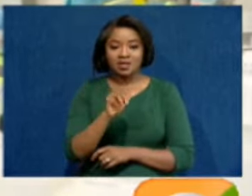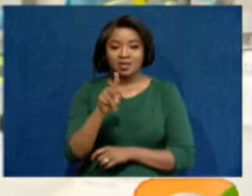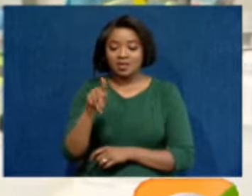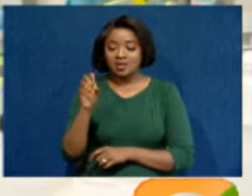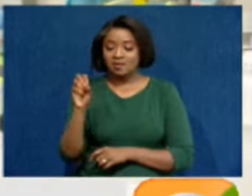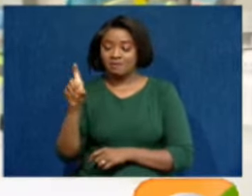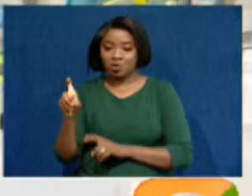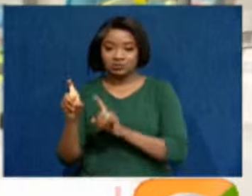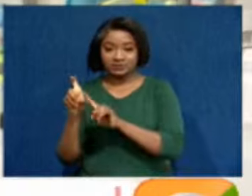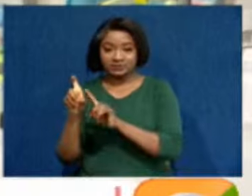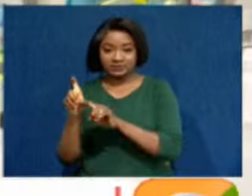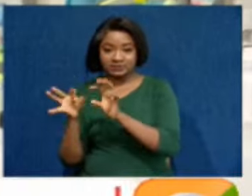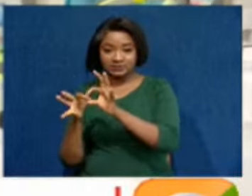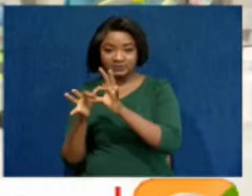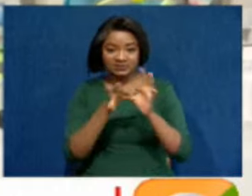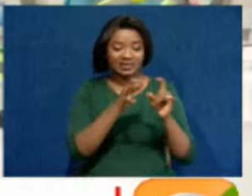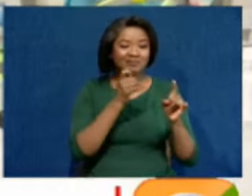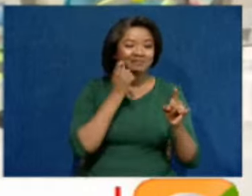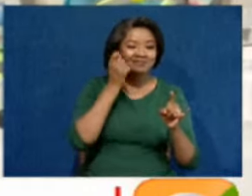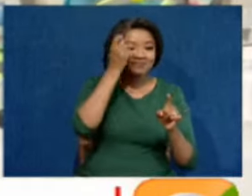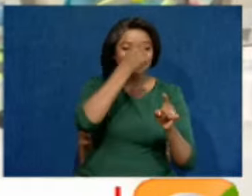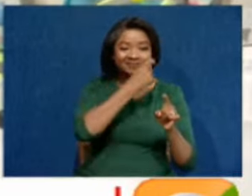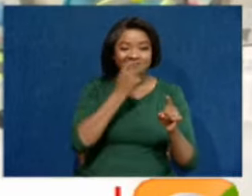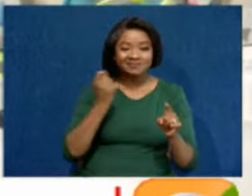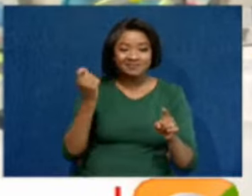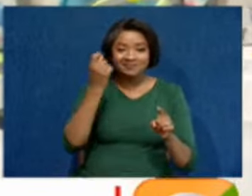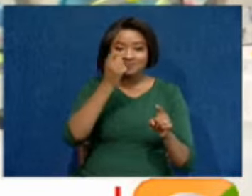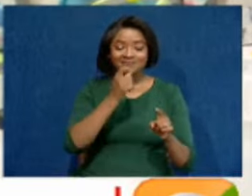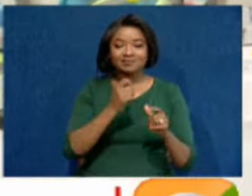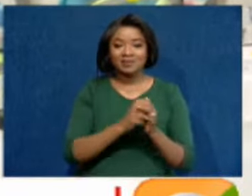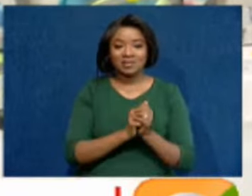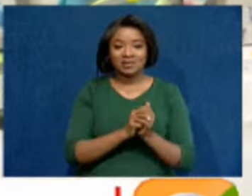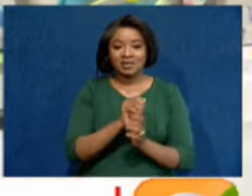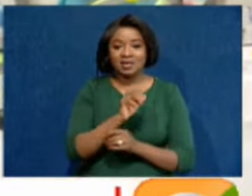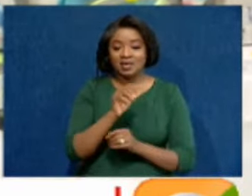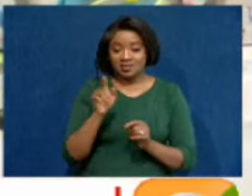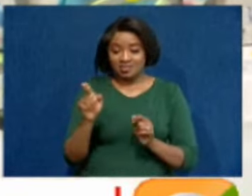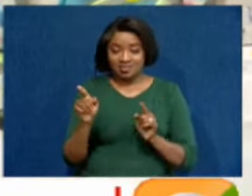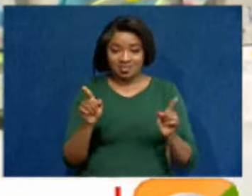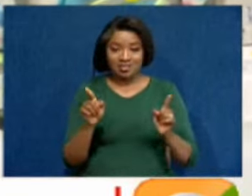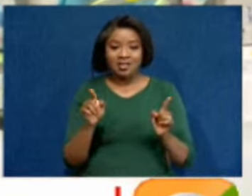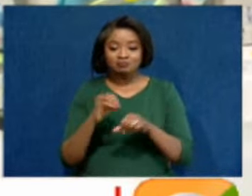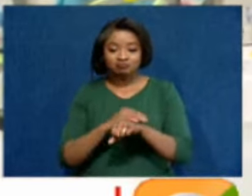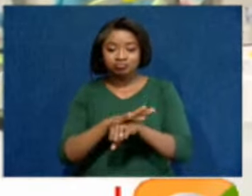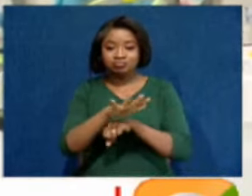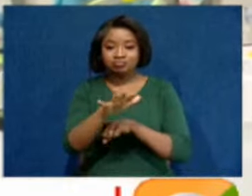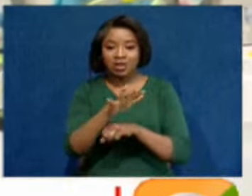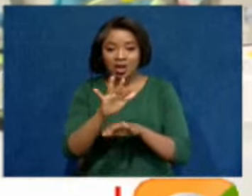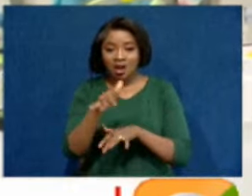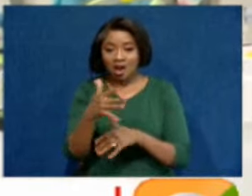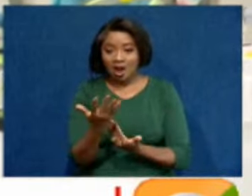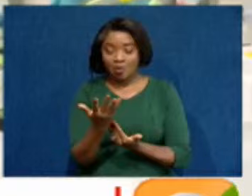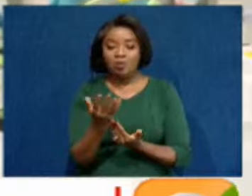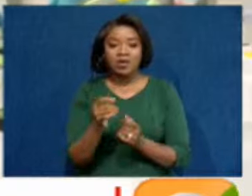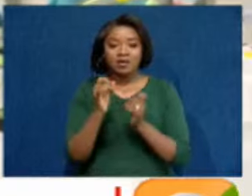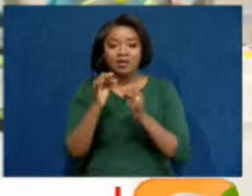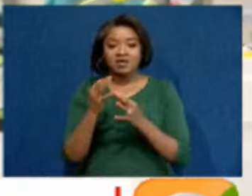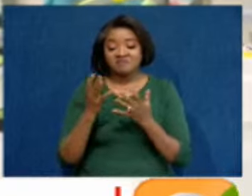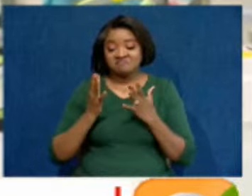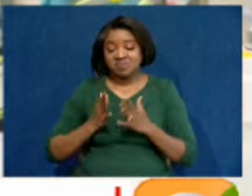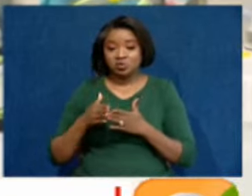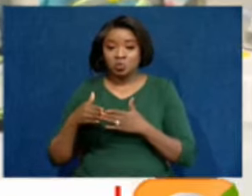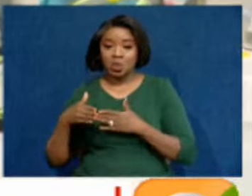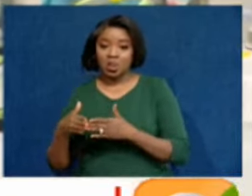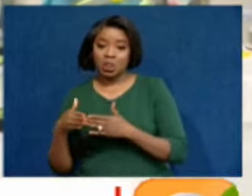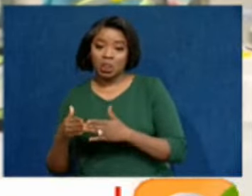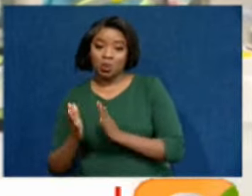moja, na hivi virusi vinasambazwa kwa mtu akiwa na uhusiano wa karibu sana na mwingine. Kwa mfano mtu akifanya mapenzi